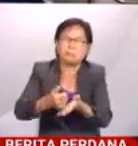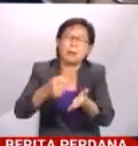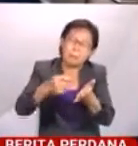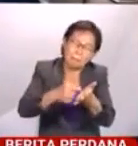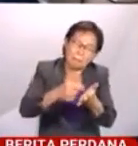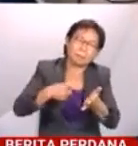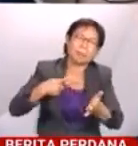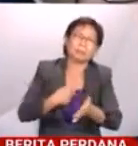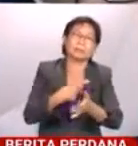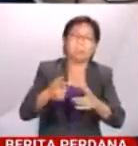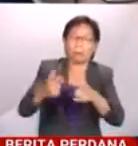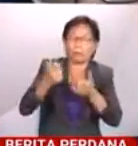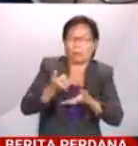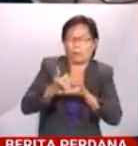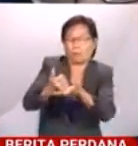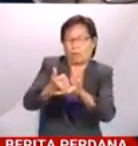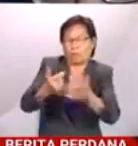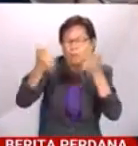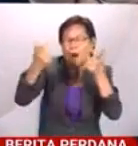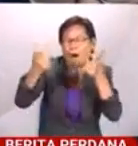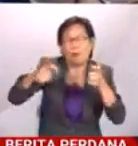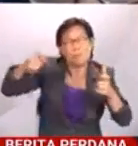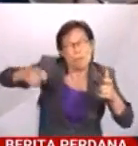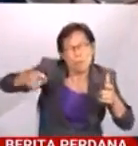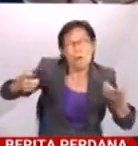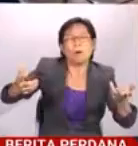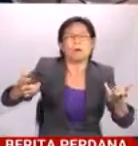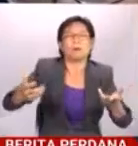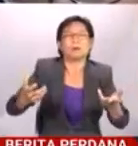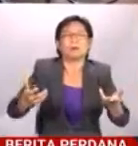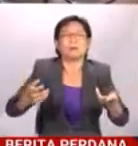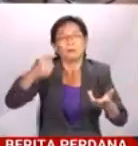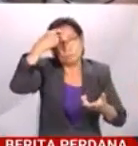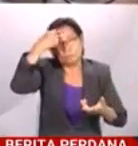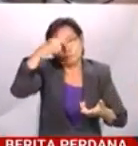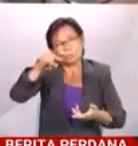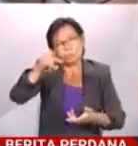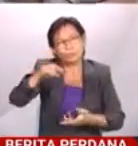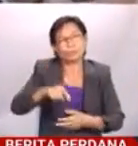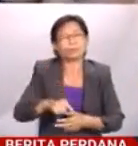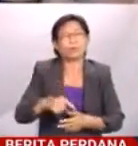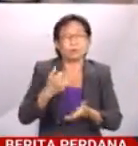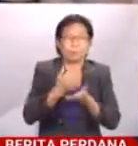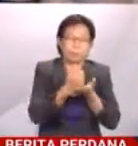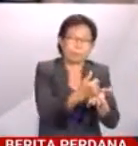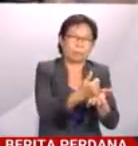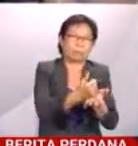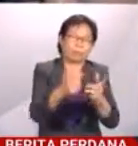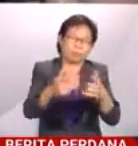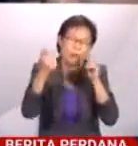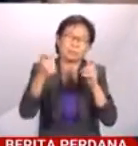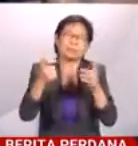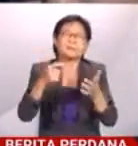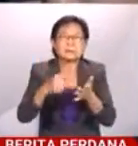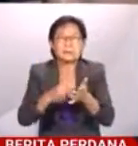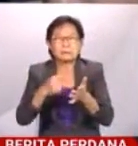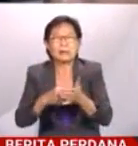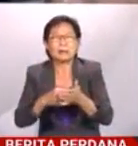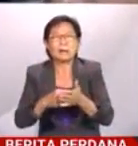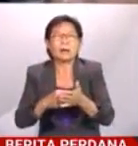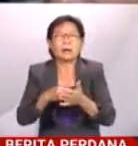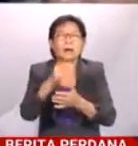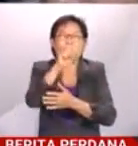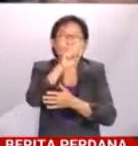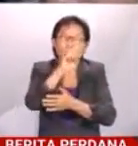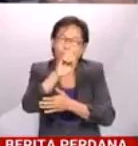perlu bantuan segera yang mendesak, yang mana untuk kita bantu segera tu kadang-kadang ada